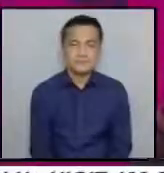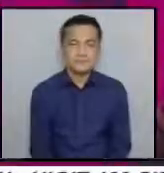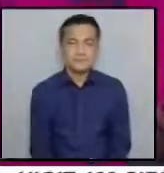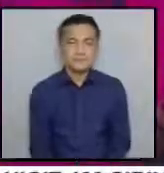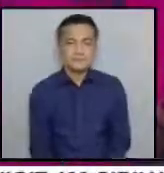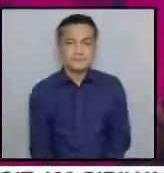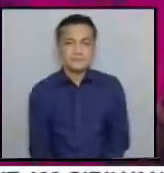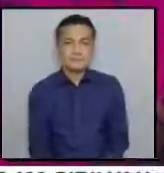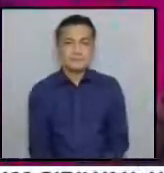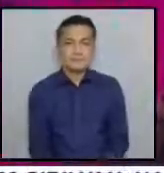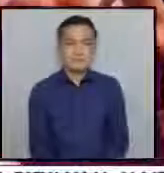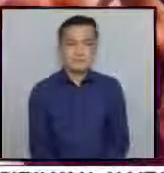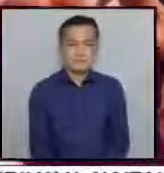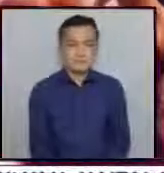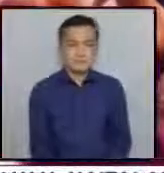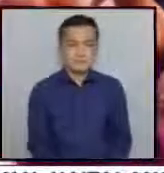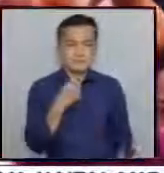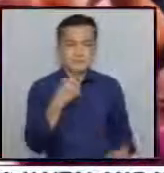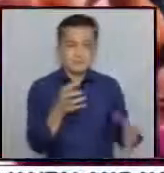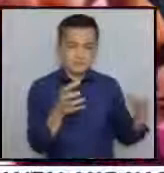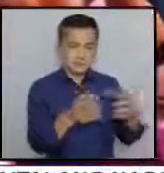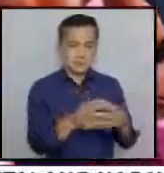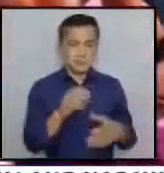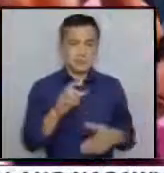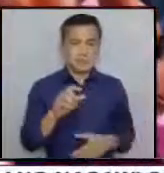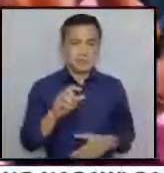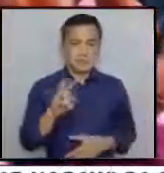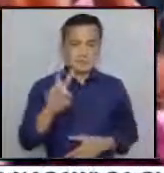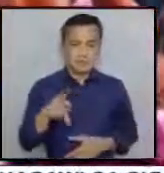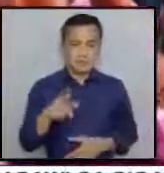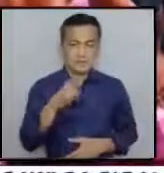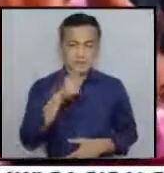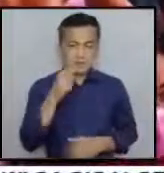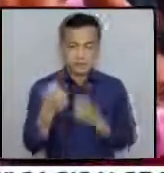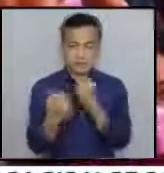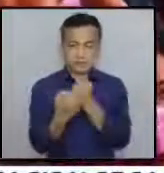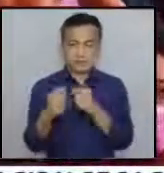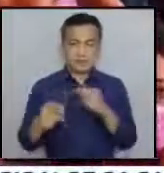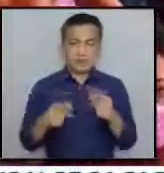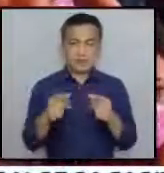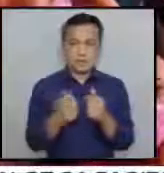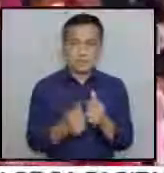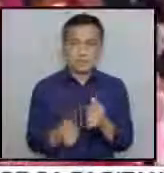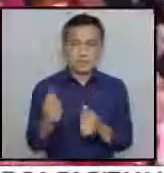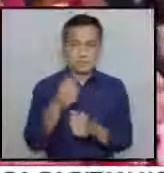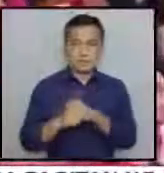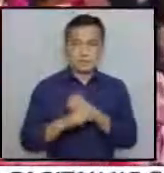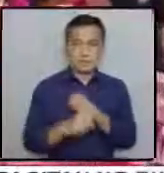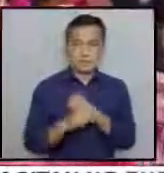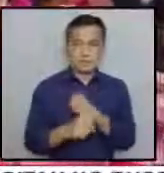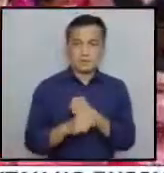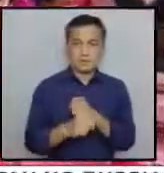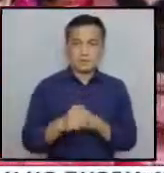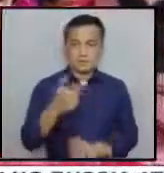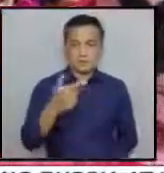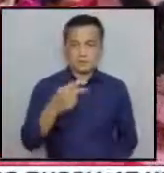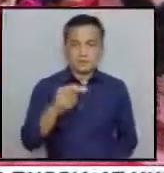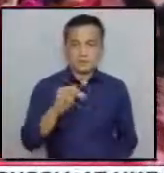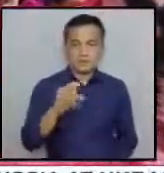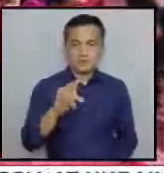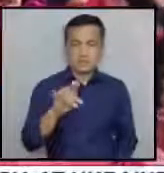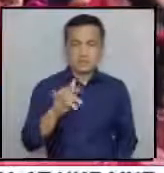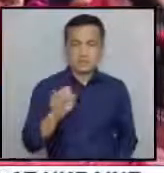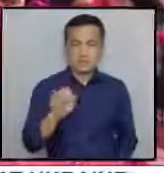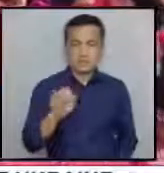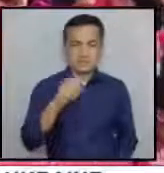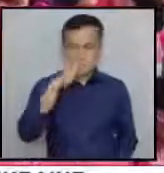Nanindigan ng kampo ni Vice President Lenny Robredo na suporta ng publiko ang nangibabaw sa campaign rally sa General Trias, Cavite. Wala o manong